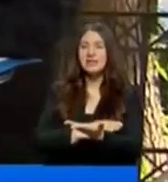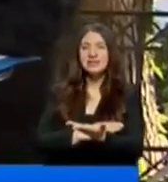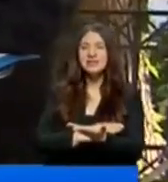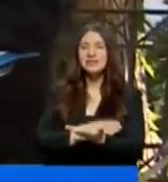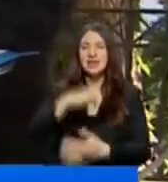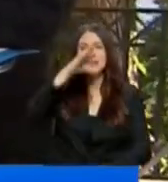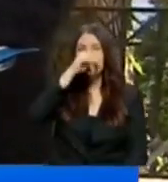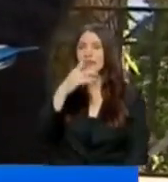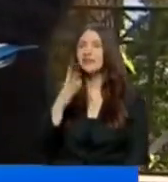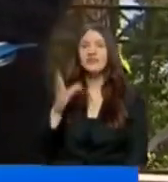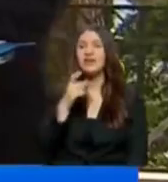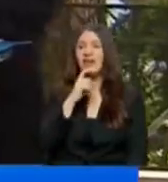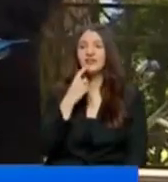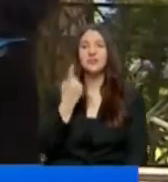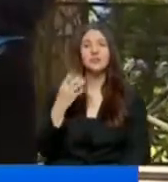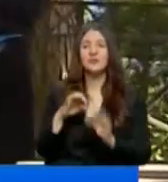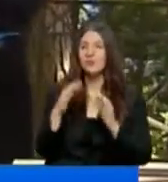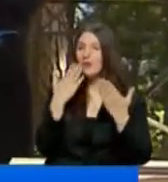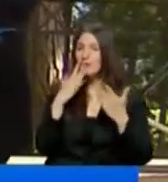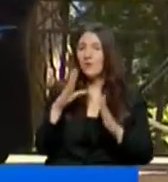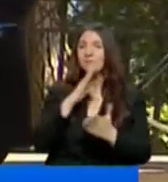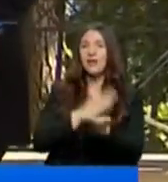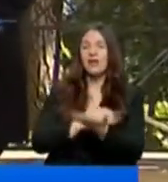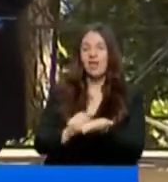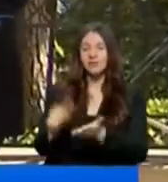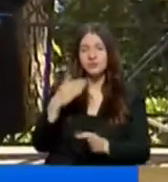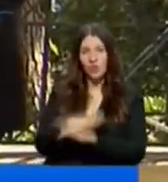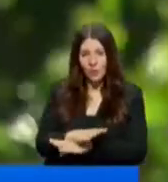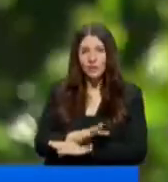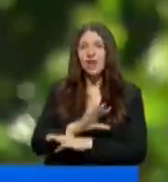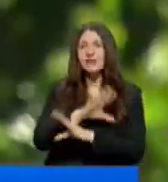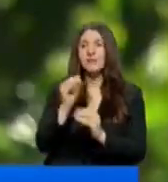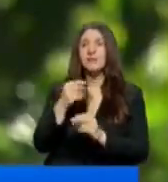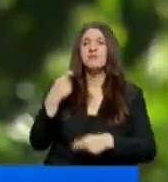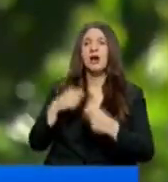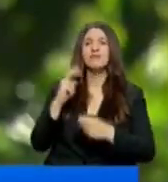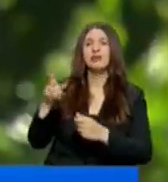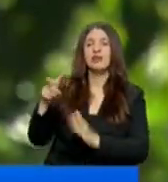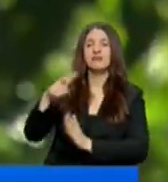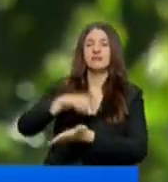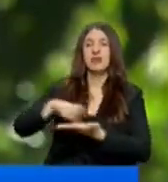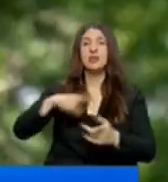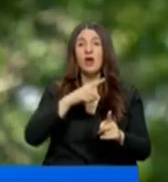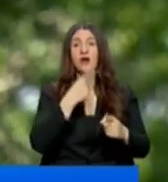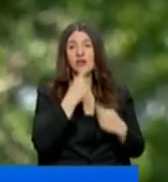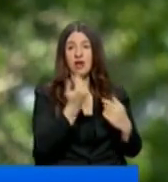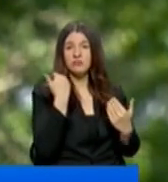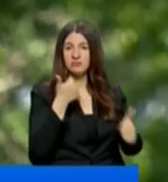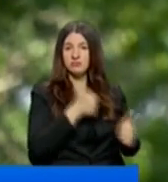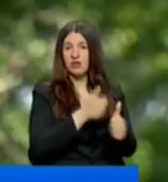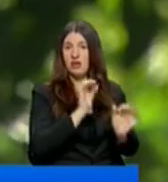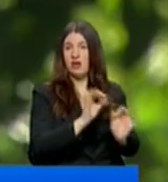hiçbir belgesi sahtedir veya yanlıştır diye bir cümle yok. Belgelerin tamamı doğru, tamamı bankaların dekontları. Siz oradaki iddialarınızın arkasındasınız